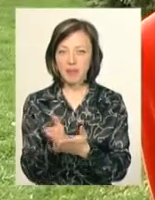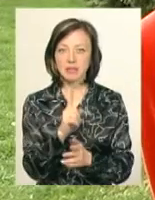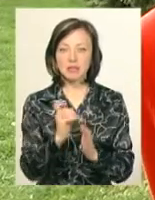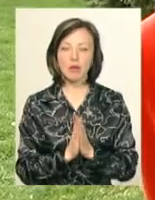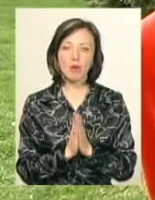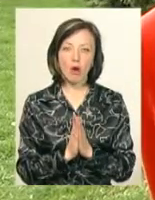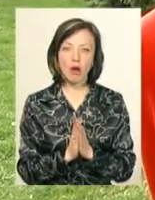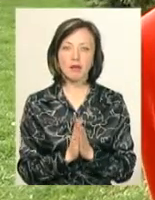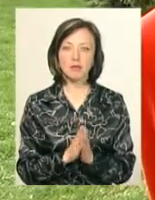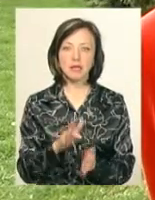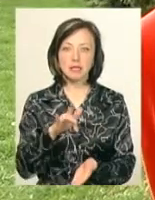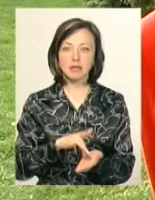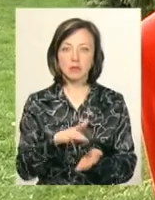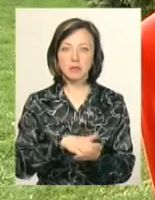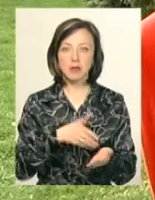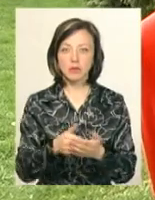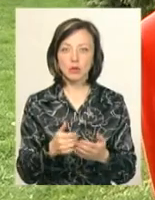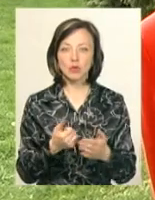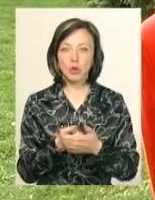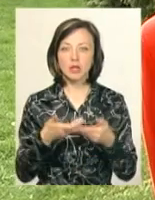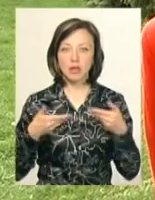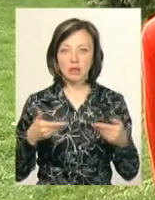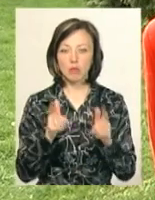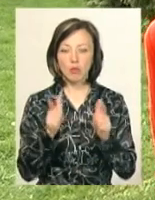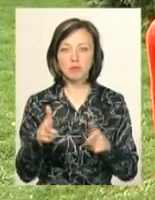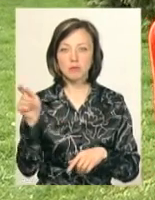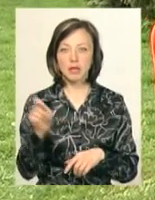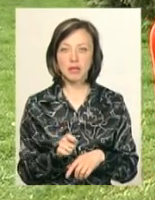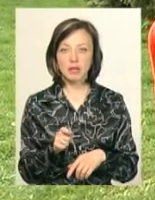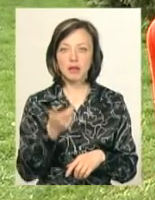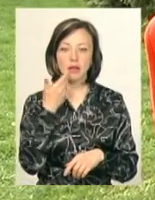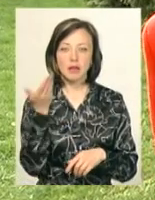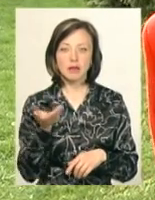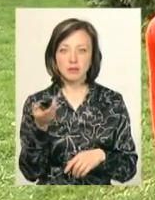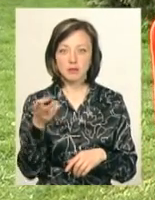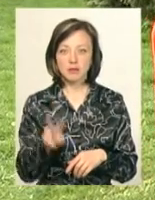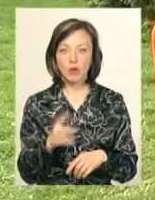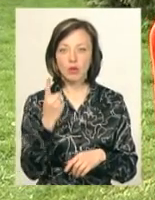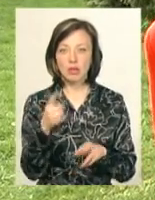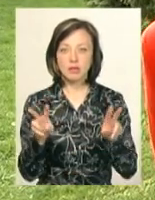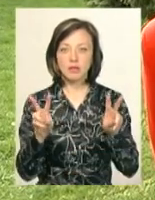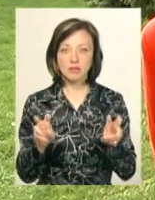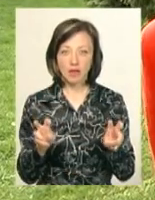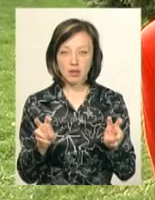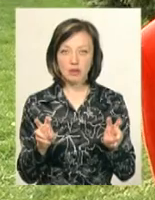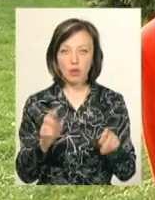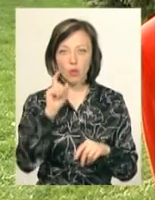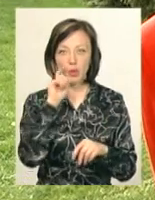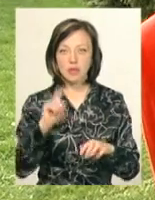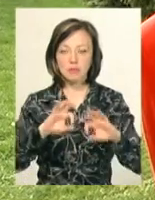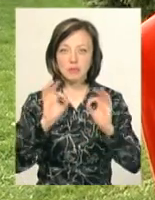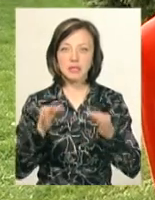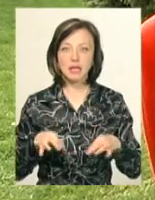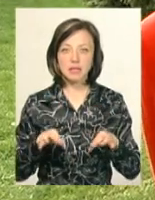проханням Арт-центру «Масло» він до нас погодився приїхати і прочитати дві лекції. Одна із них називається «Українське